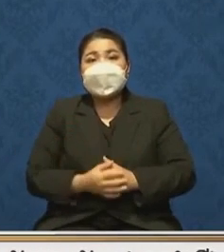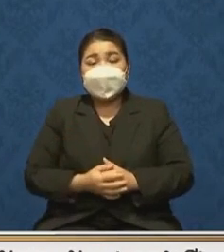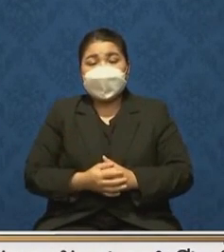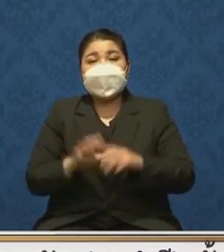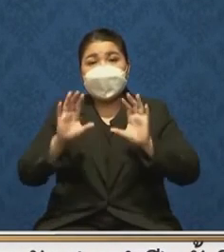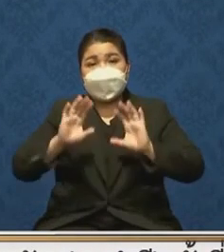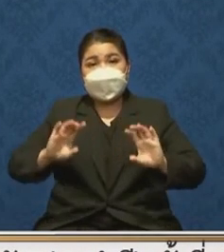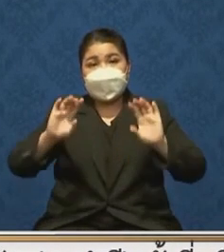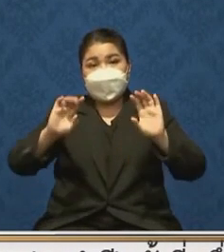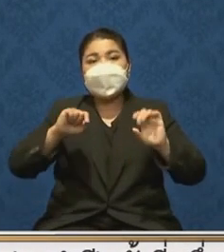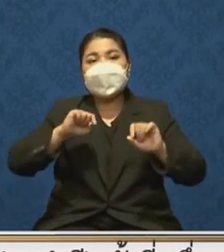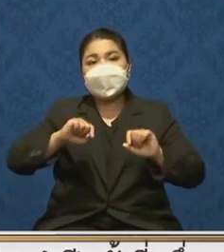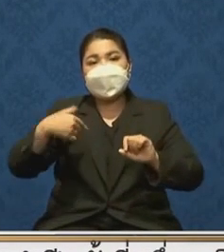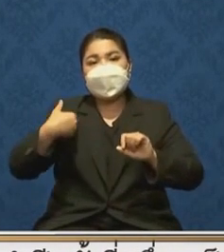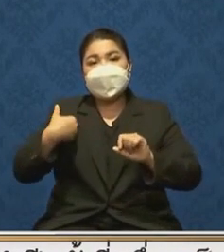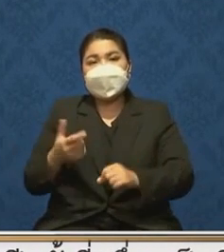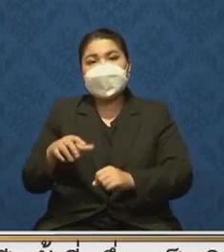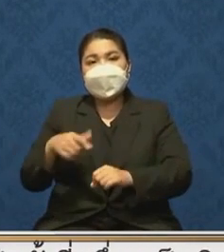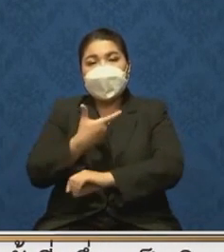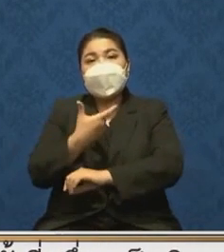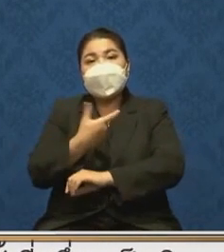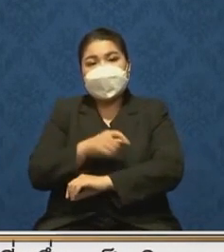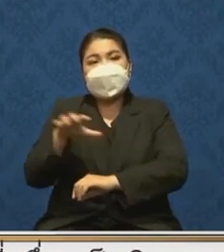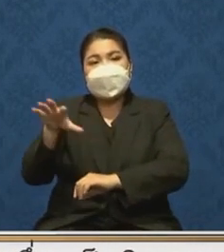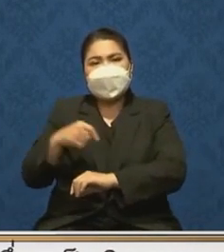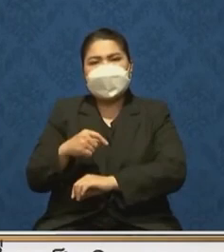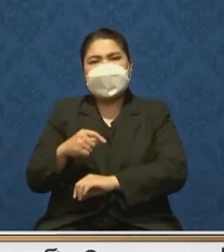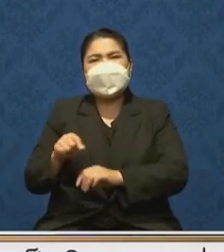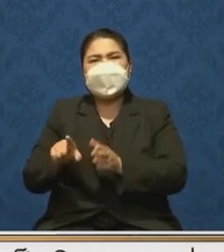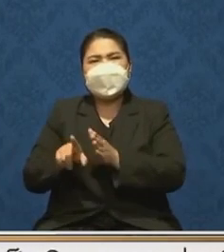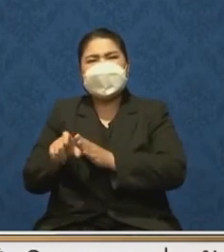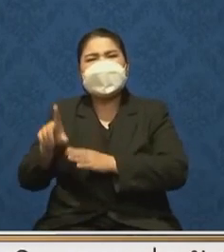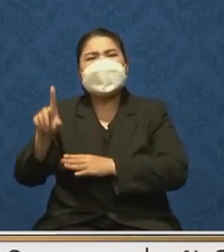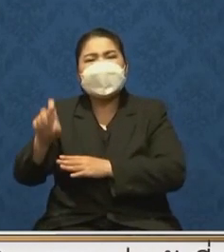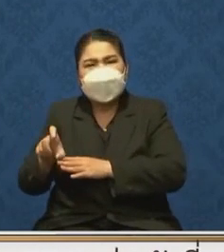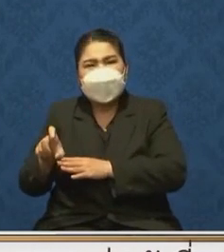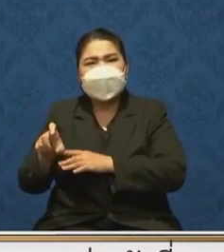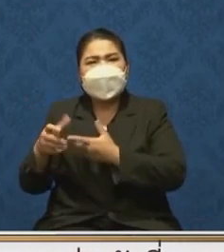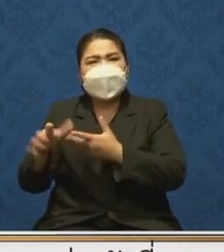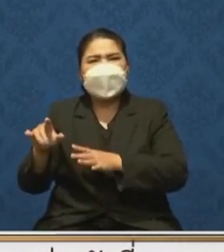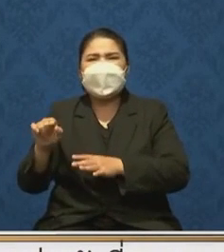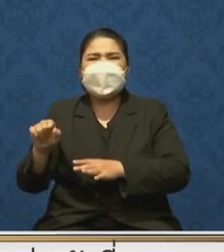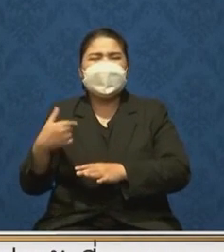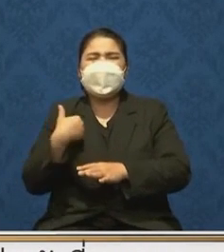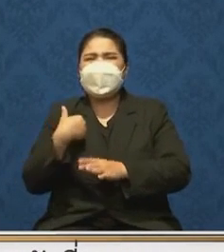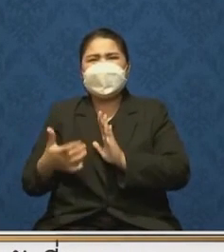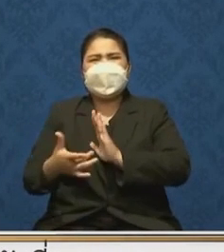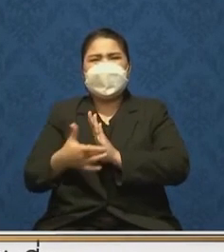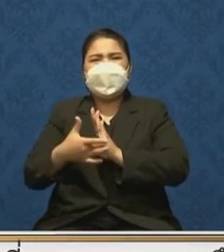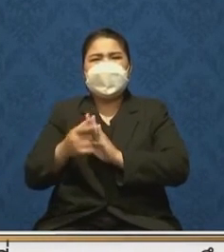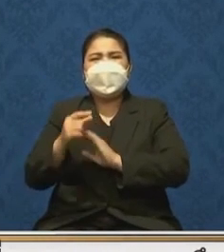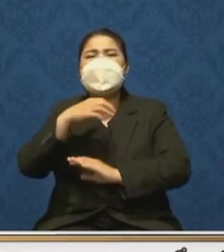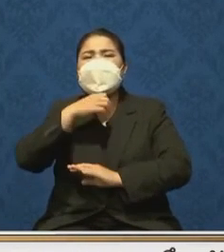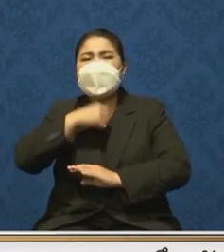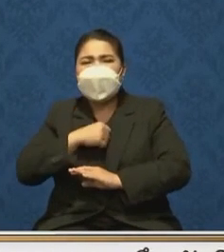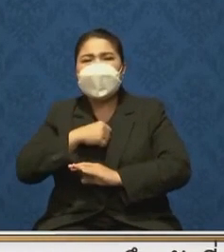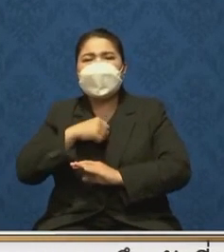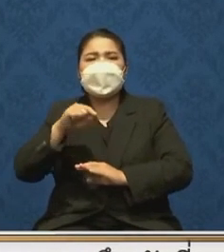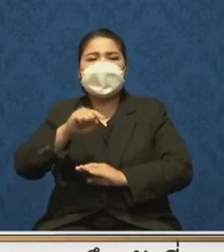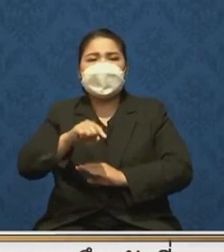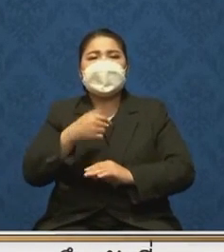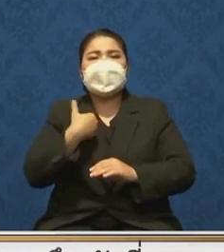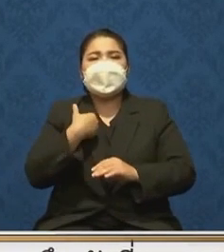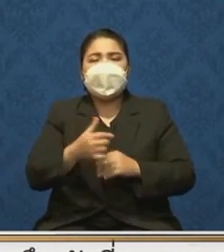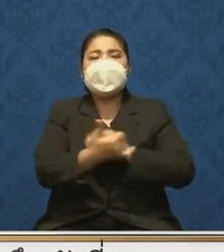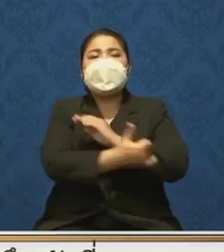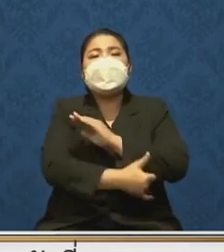นี้ได้นำวักซีนเชื้อตายซึ่งเป็นเทคโโยีเก่า จากประเทศเพื่อน